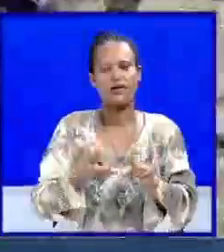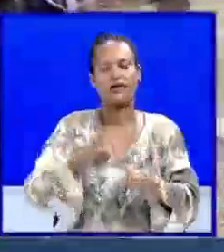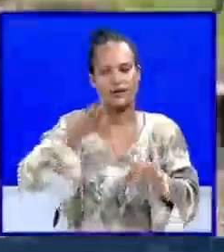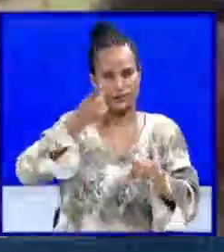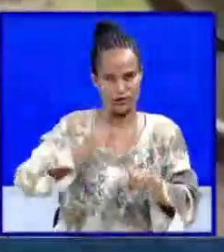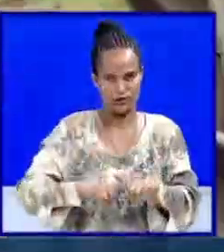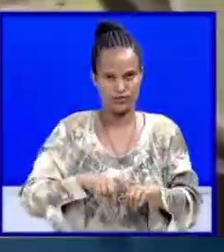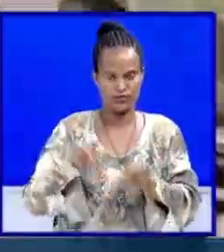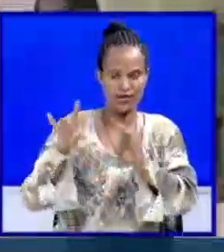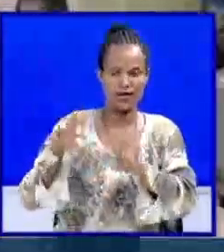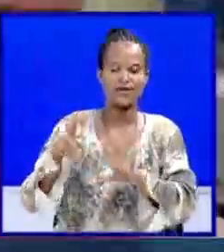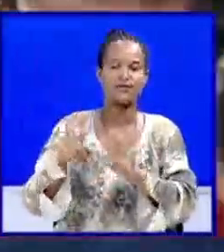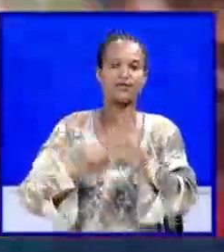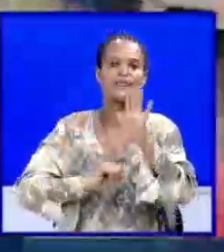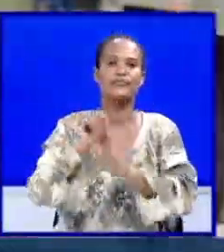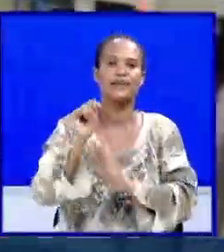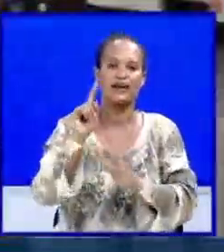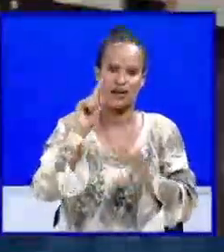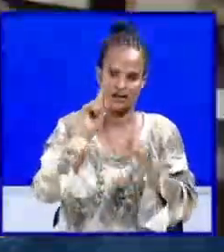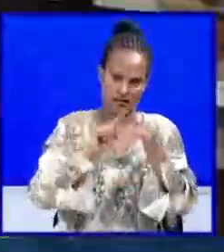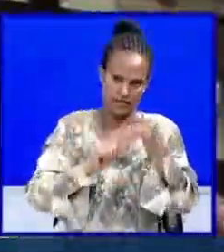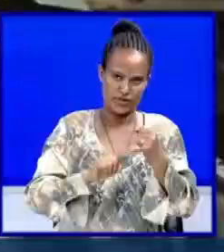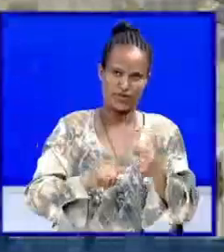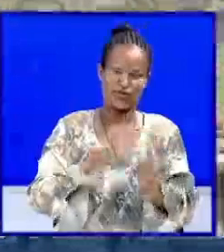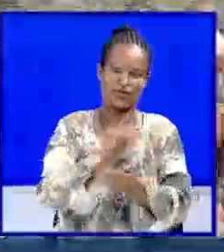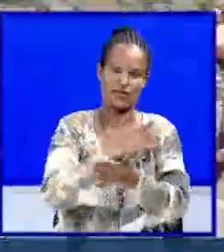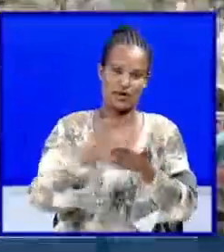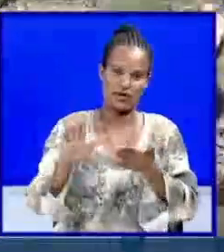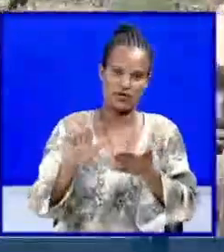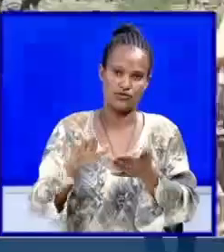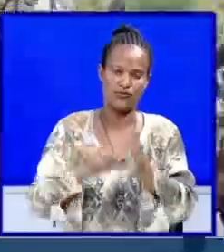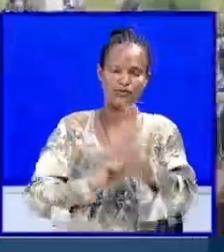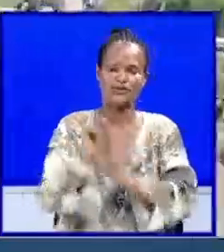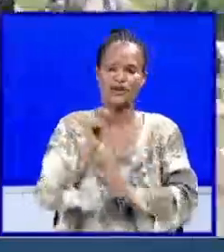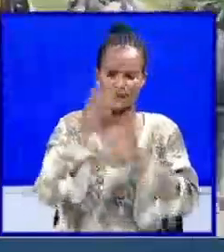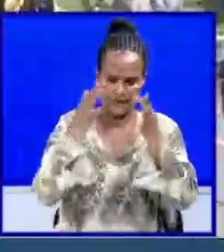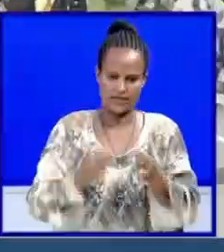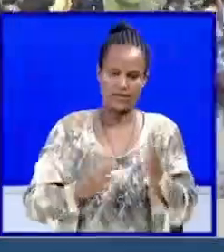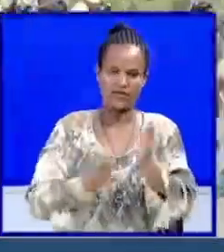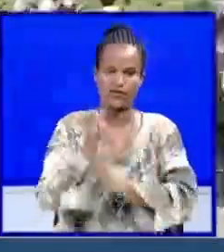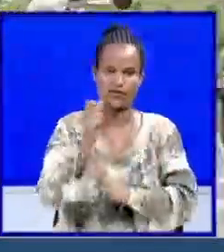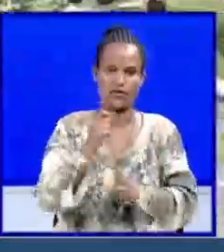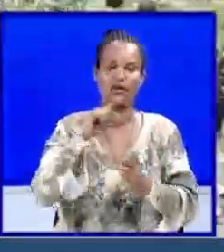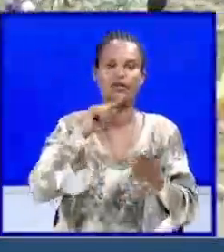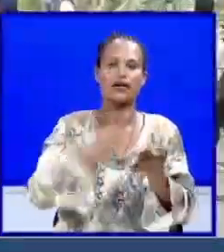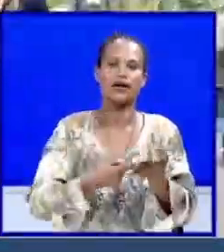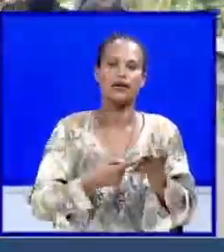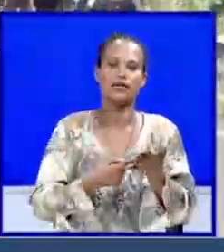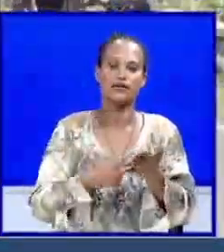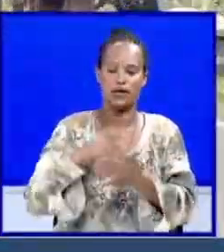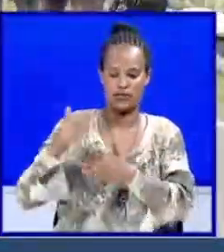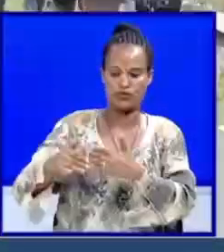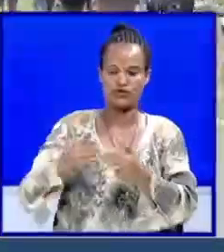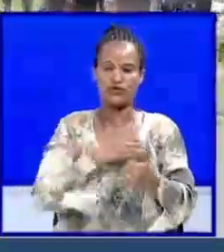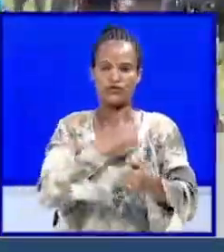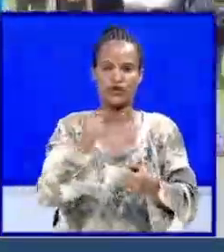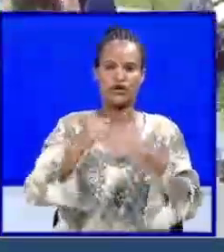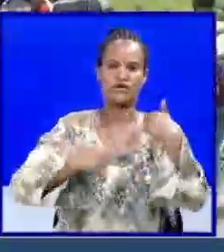ንክምለሱ ፀላእቲ ትግራይ ንሓንሳብን ንሓዋርን ተቃቢፆም ትግራይ መሰል ዓርሰ ውሳንኣ ንክተረጋግፅን